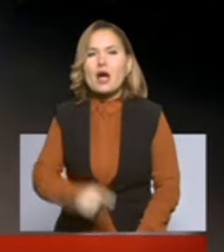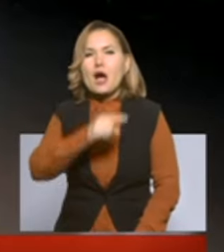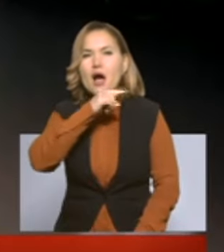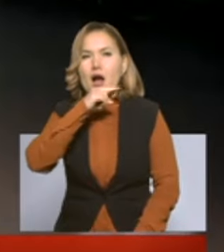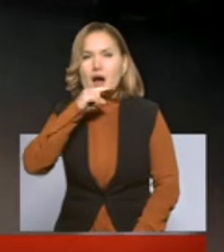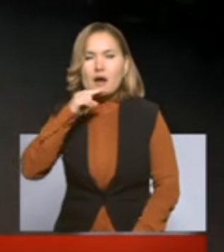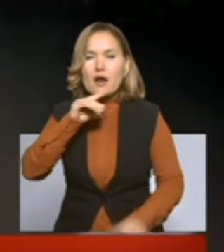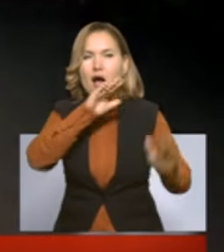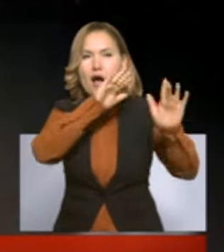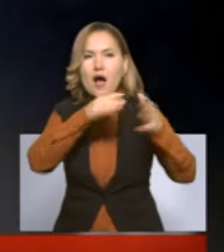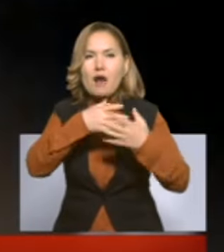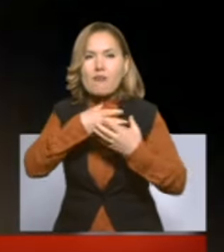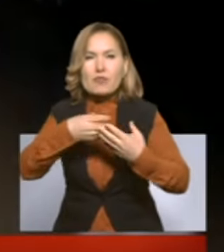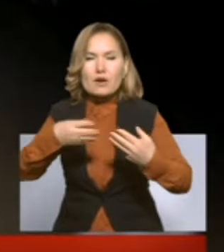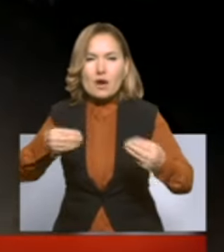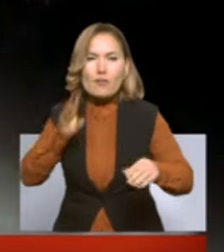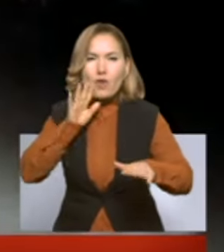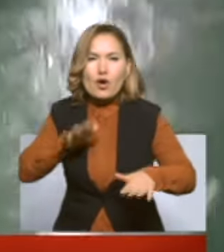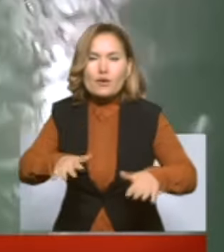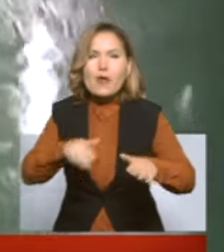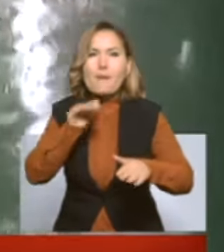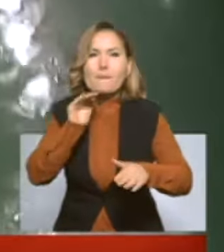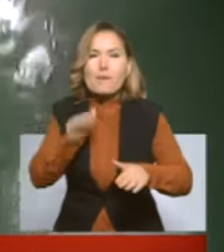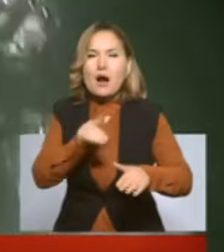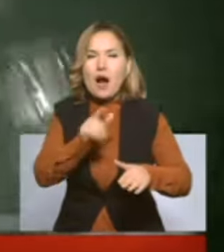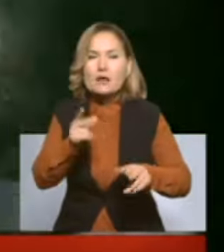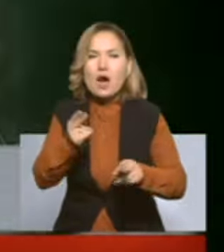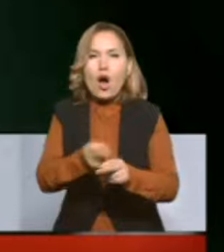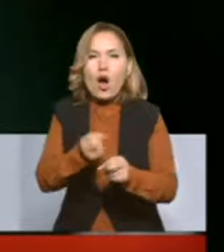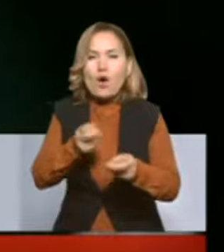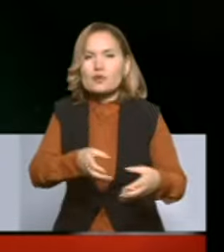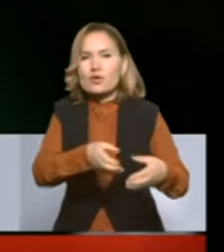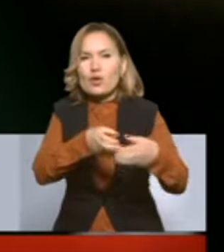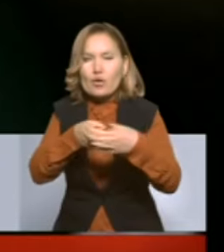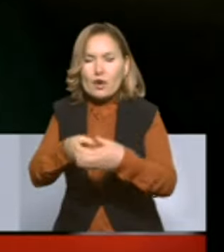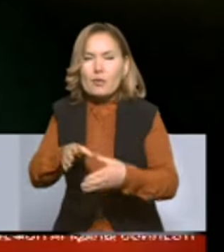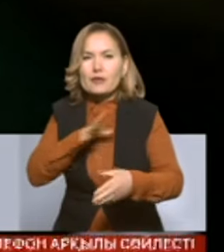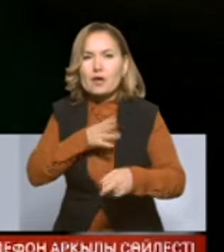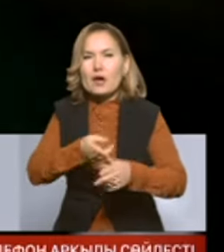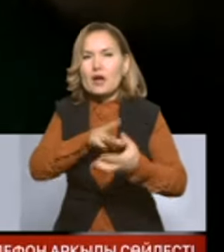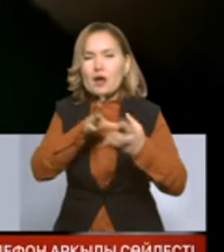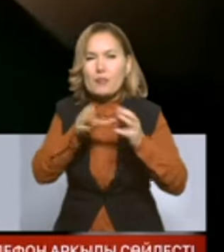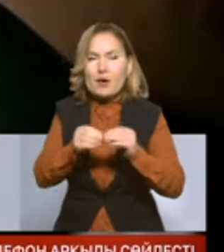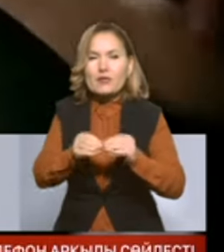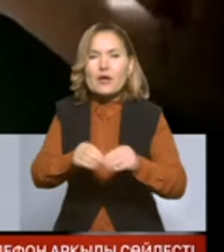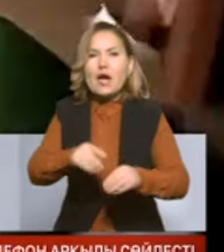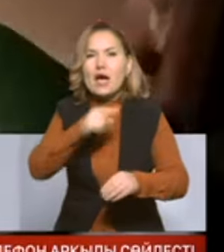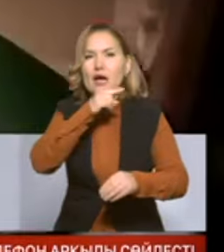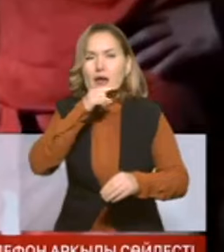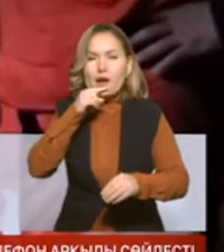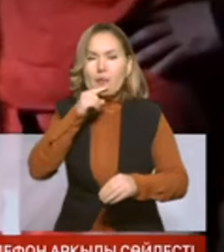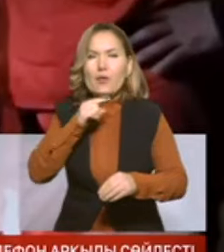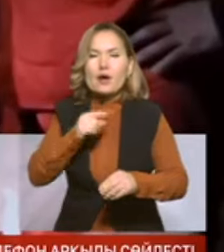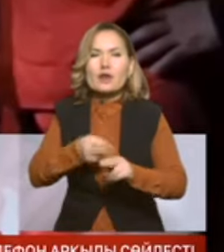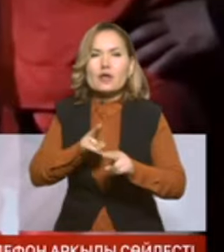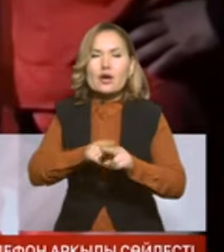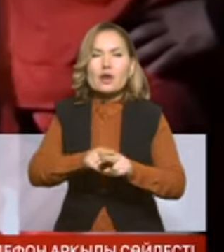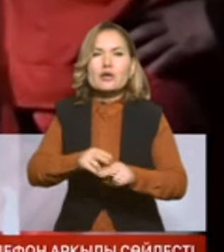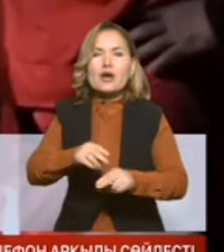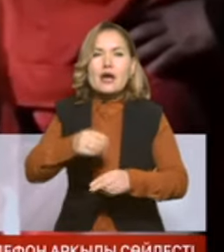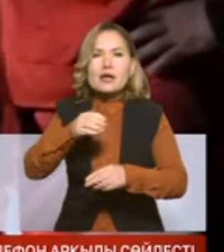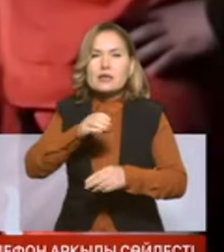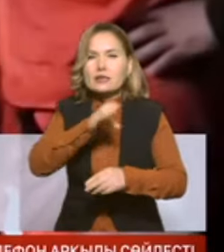Ресейде қар тезеріп, өзендер арнасынан асып, мыңдаған адам қауіпсіз жерге қашып жатыр. Соңғы мәліметке қарағанда, елдің Орал, Сібір, Еділ және